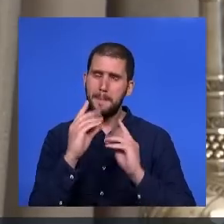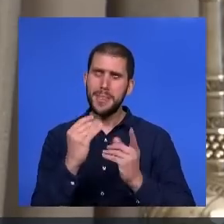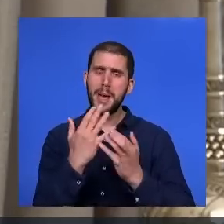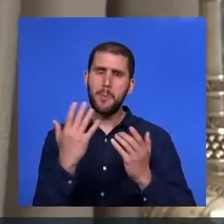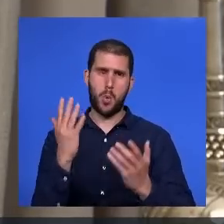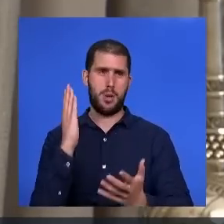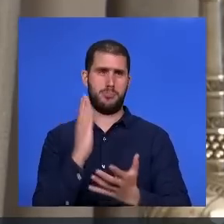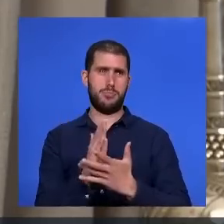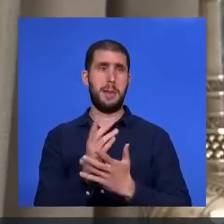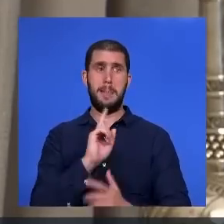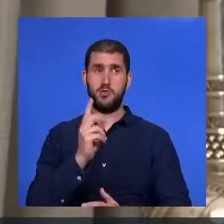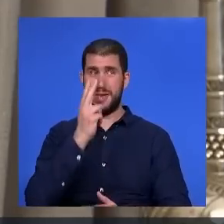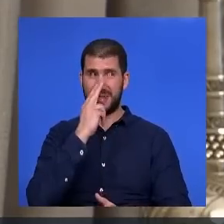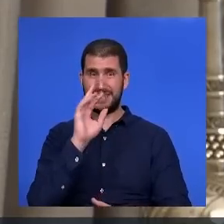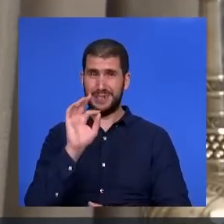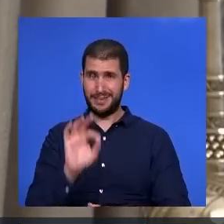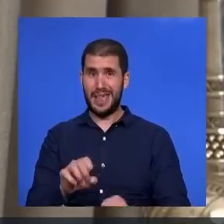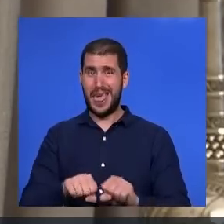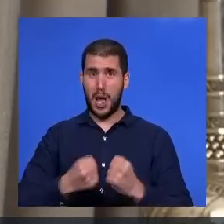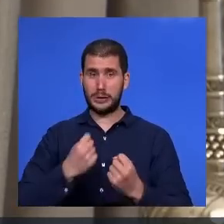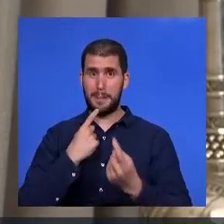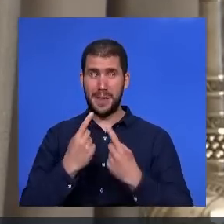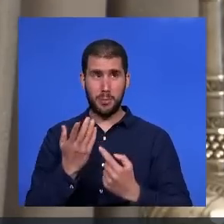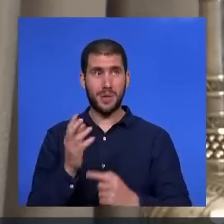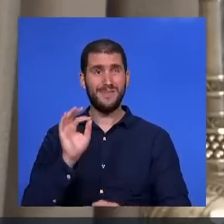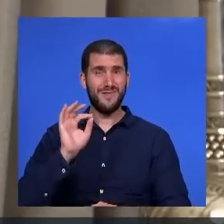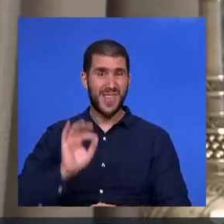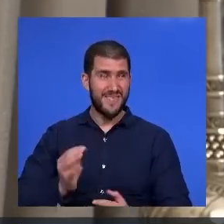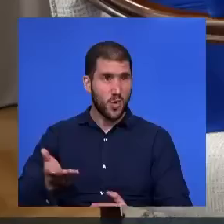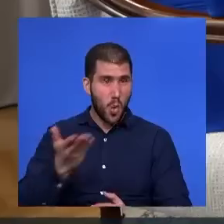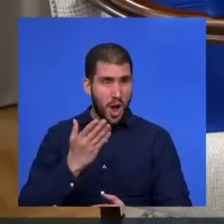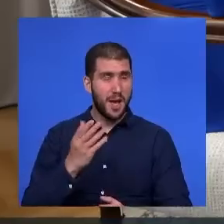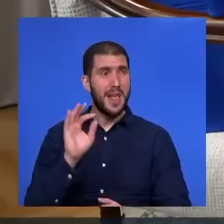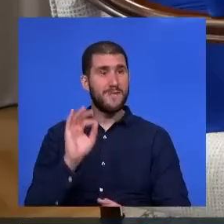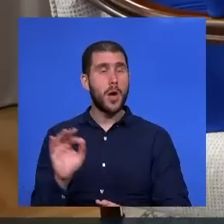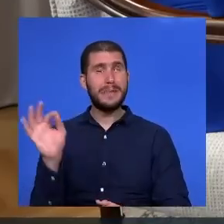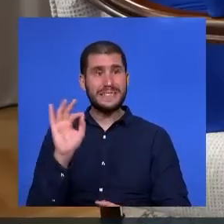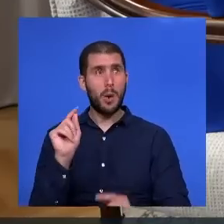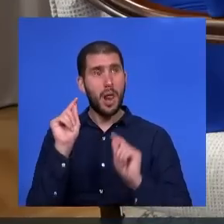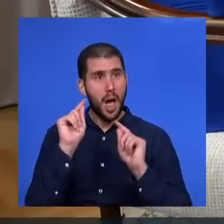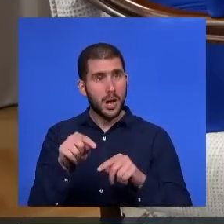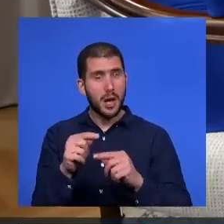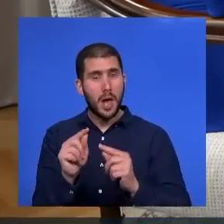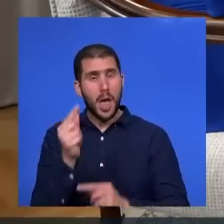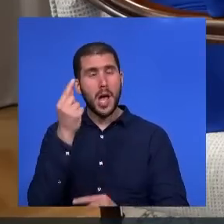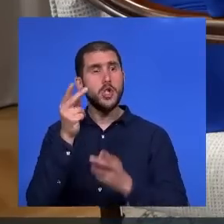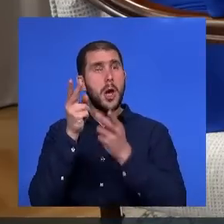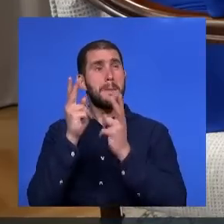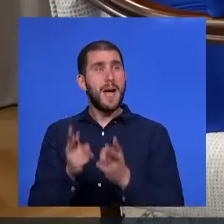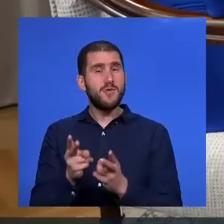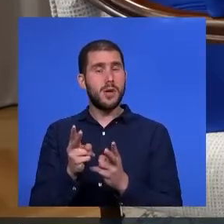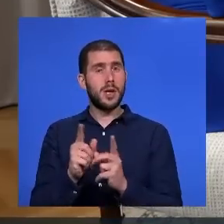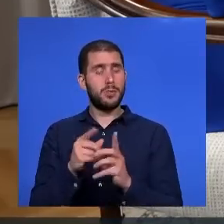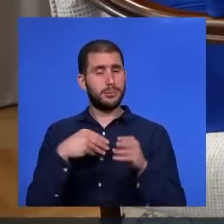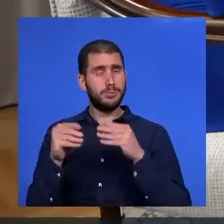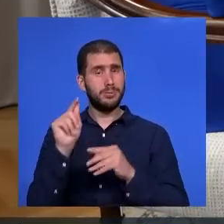מי שינסה לחבל בהידברות ולפגוע בה, ולפגוע בסיכוי להגיע לרגע שמאפשר לנו לצאת